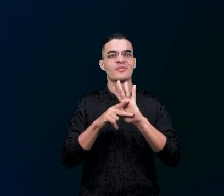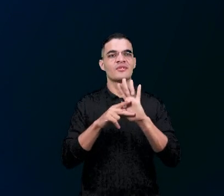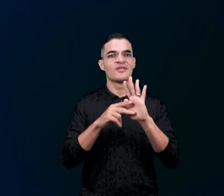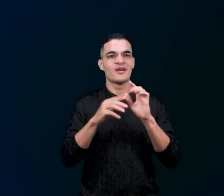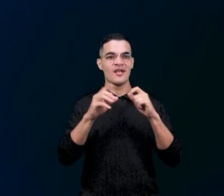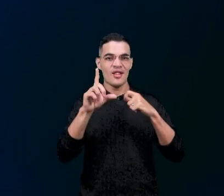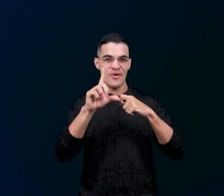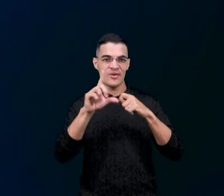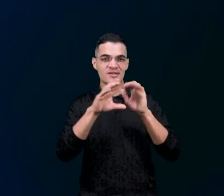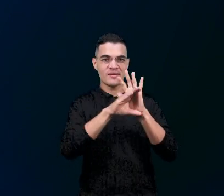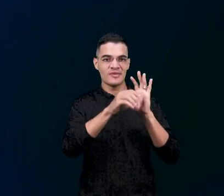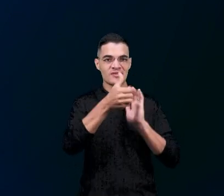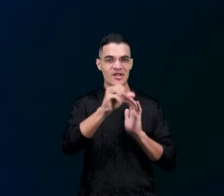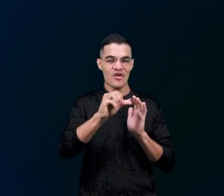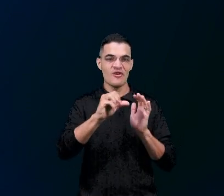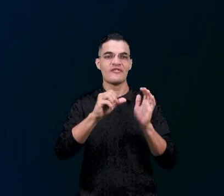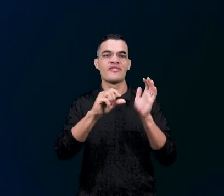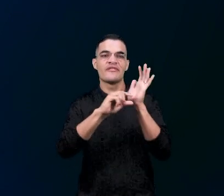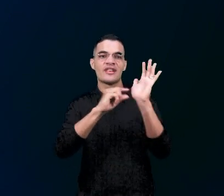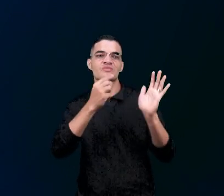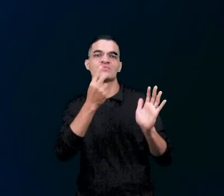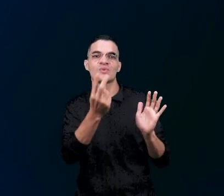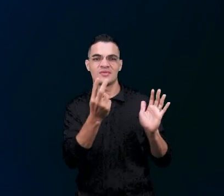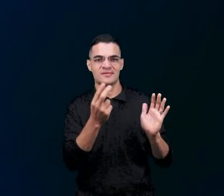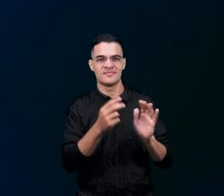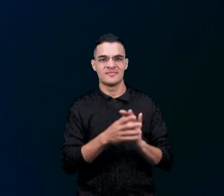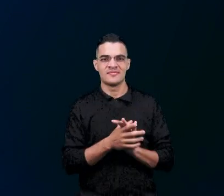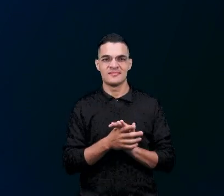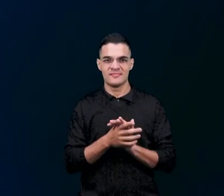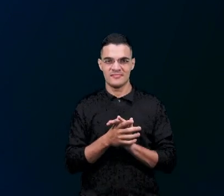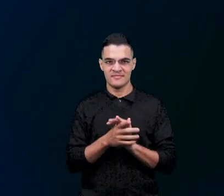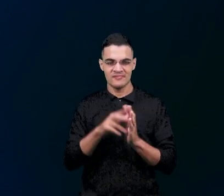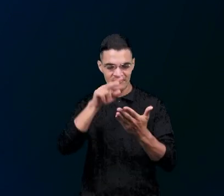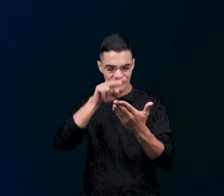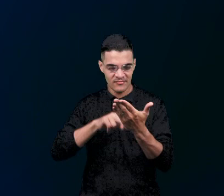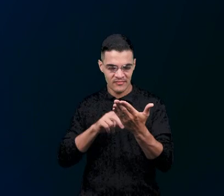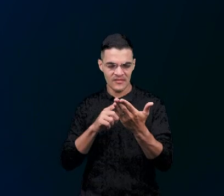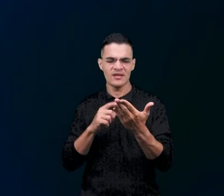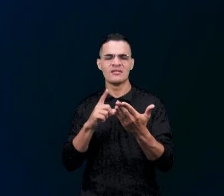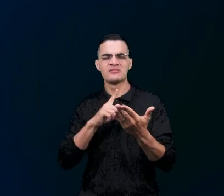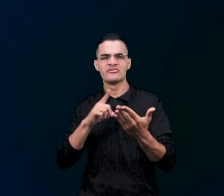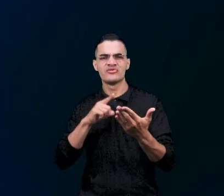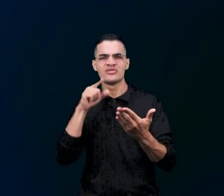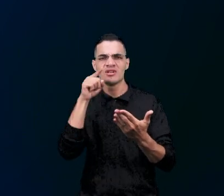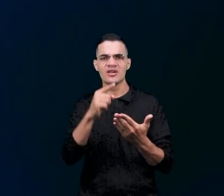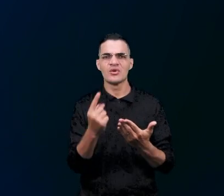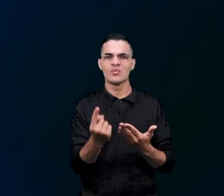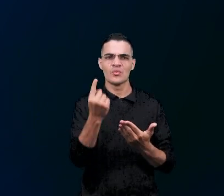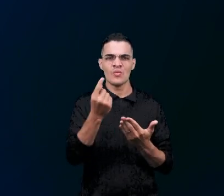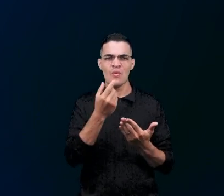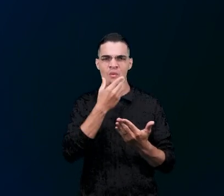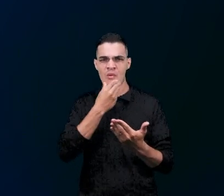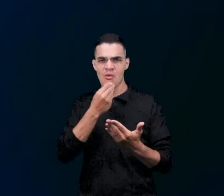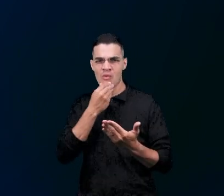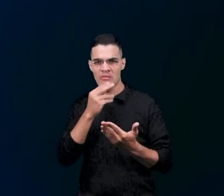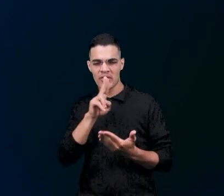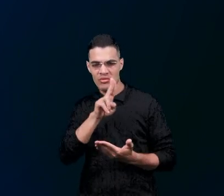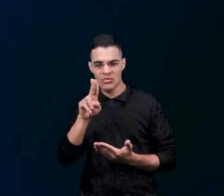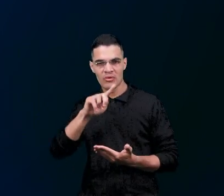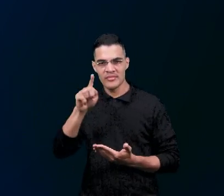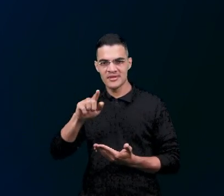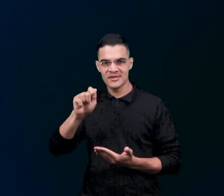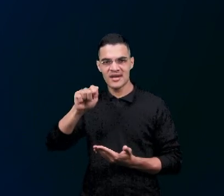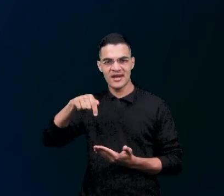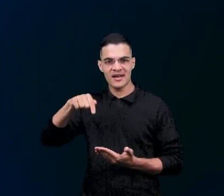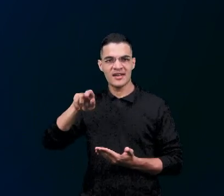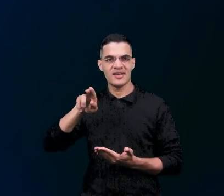19, verset 2. Voici, il y avait un homme appelé